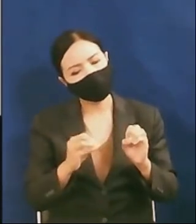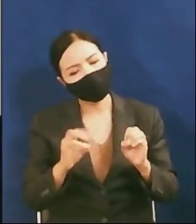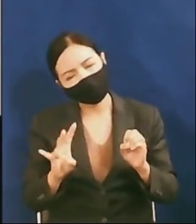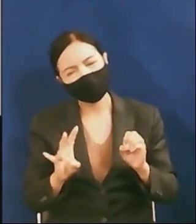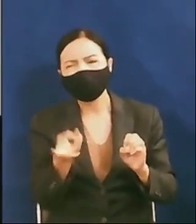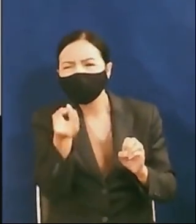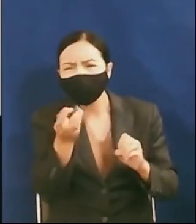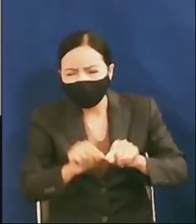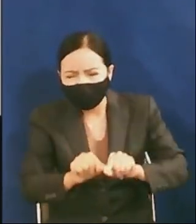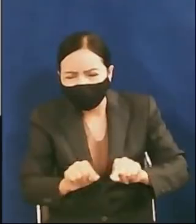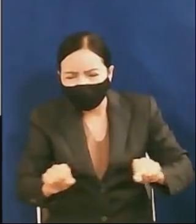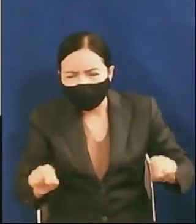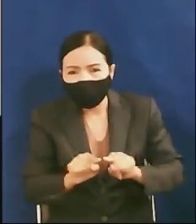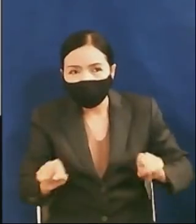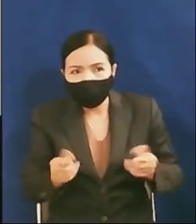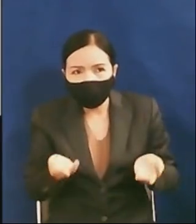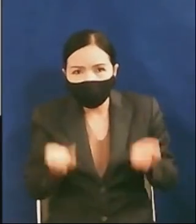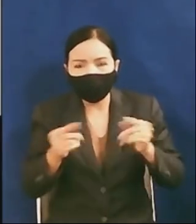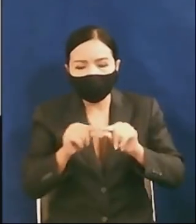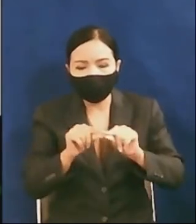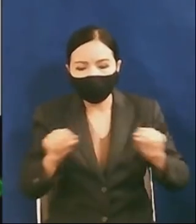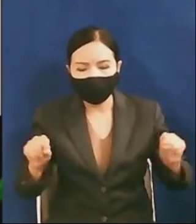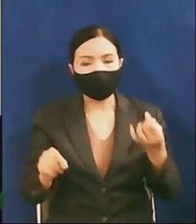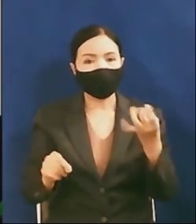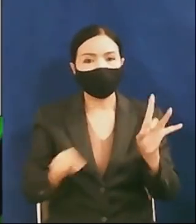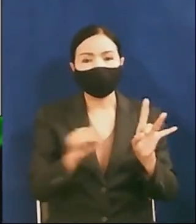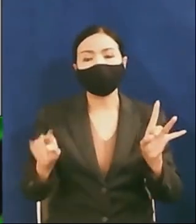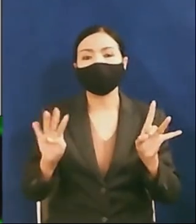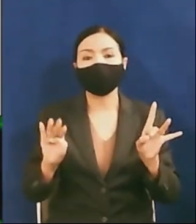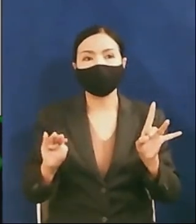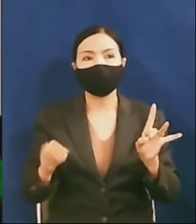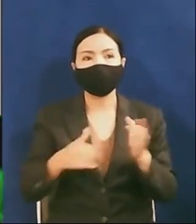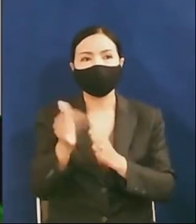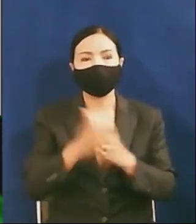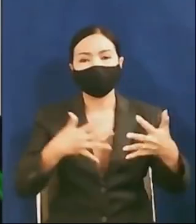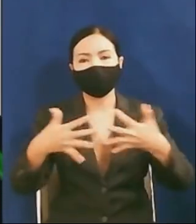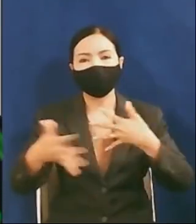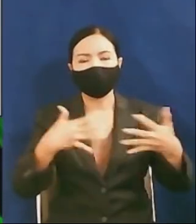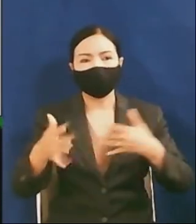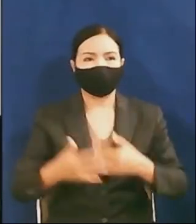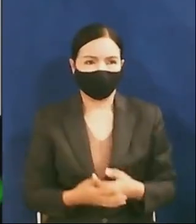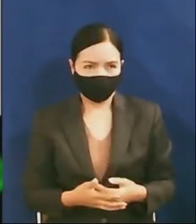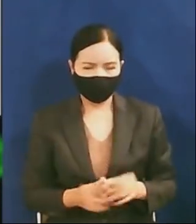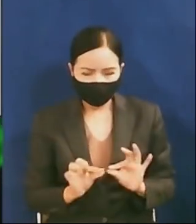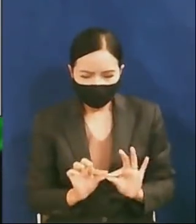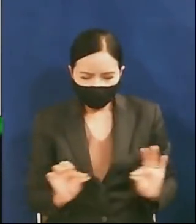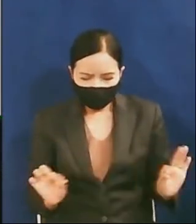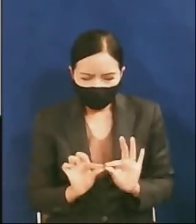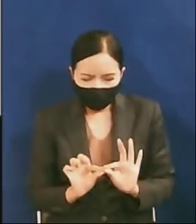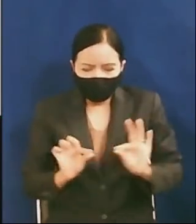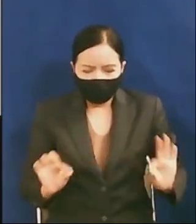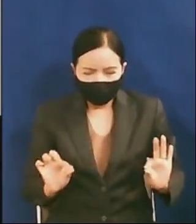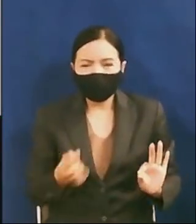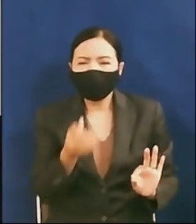ากนะครับแล้วก็ขยับมา18ถึง40ปีเป็นเส้นสีเทาก็จะสูงกว่าเส้นสีเหลืองขึ้นมานิดหนึ่งนะครับ